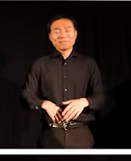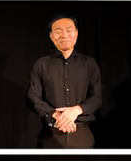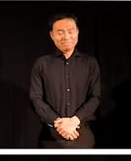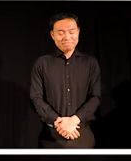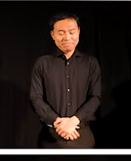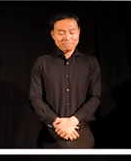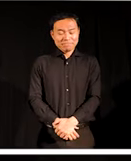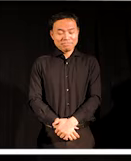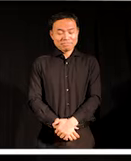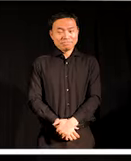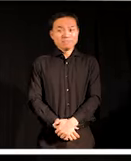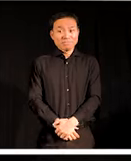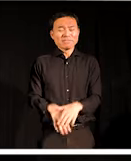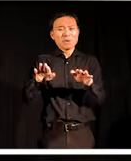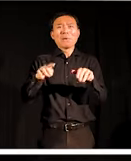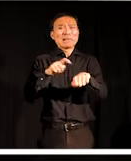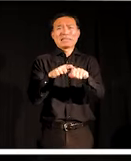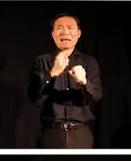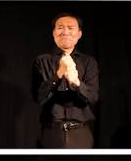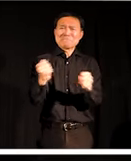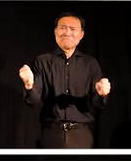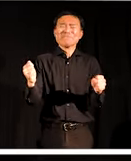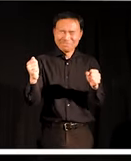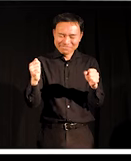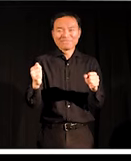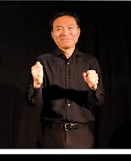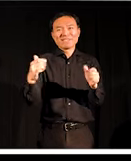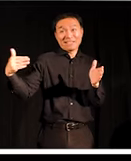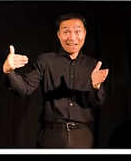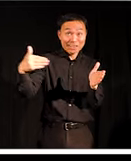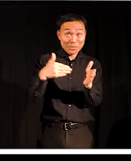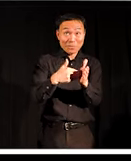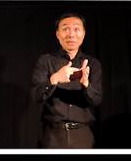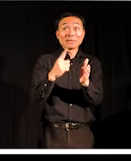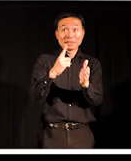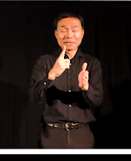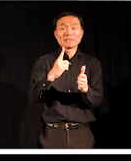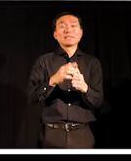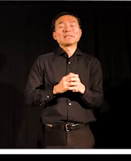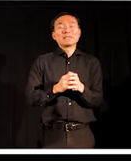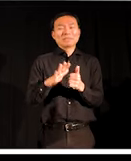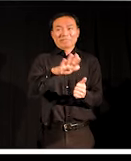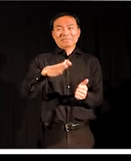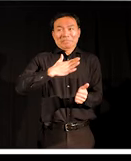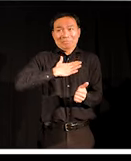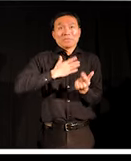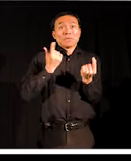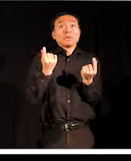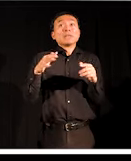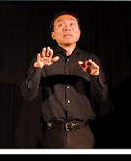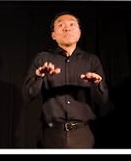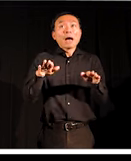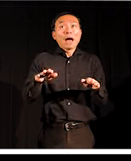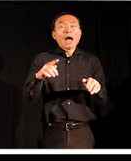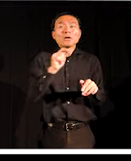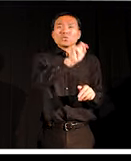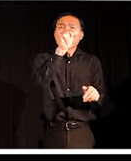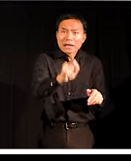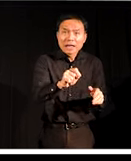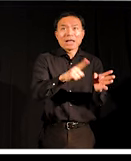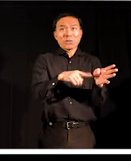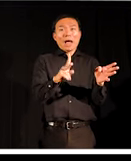たそして今日時間がないので最後になりますけどもあのご存知のように現在ウクライナや